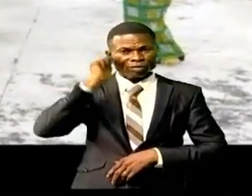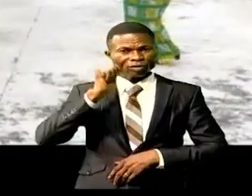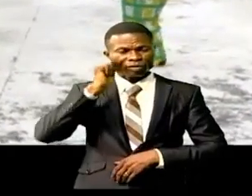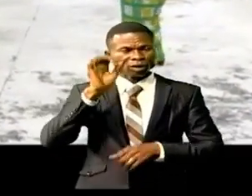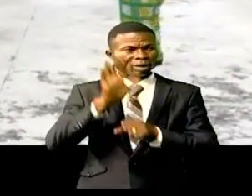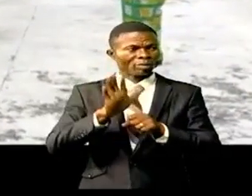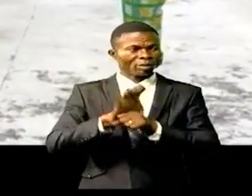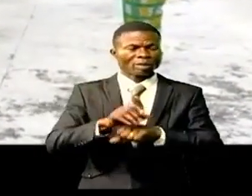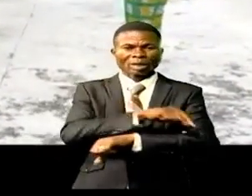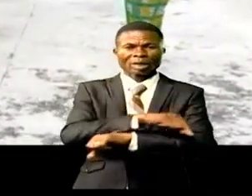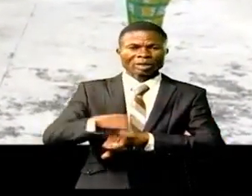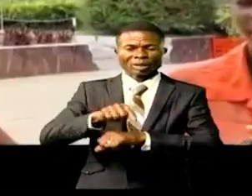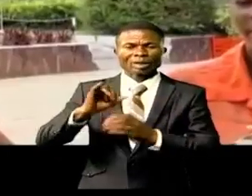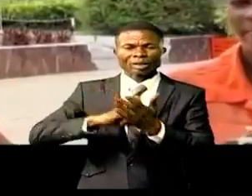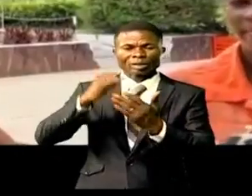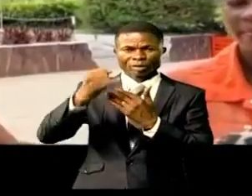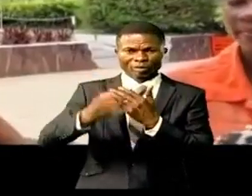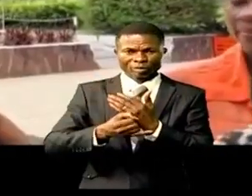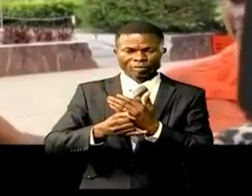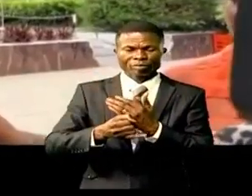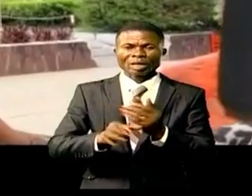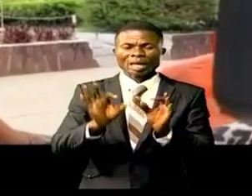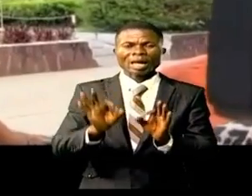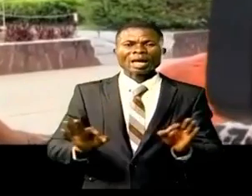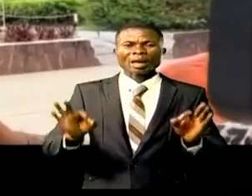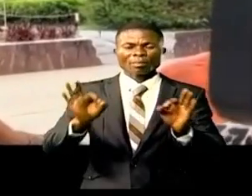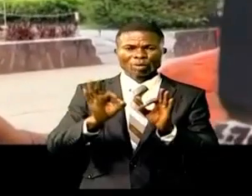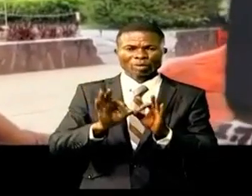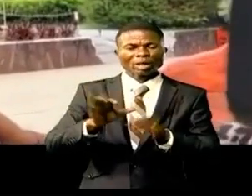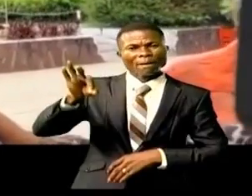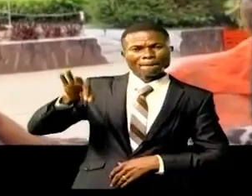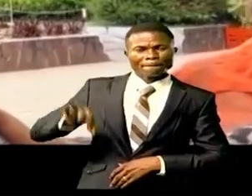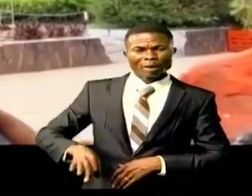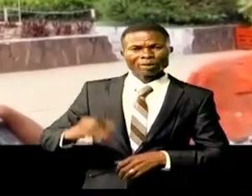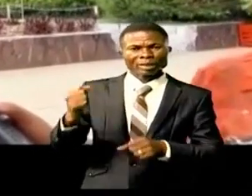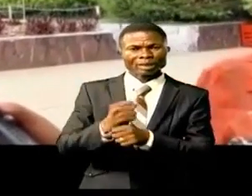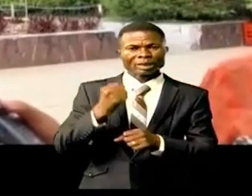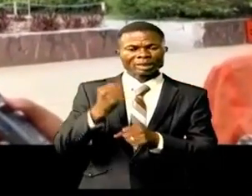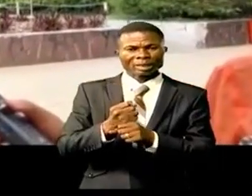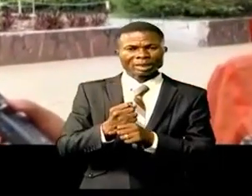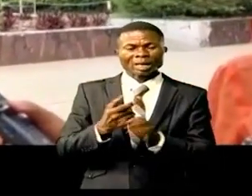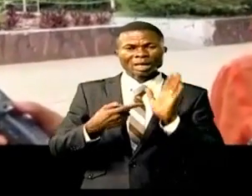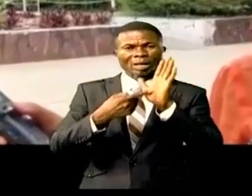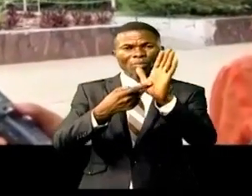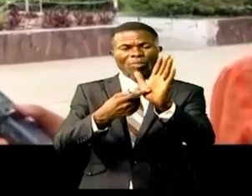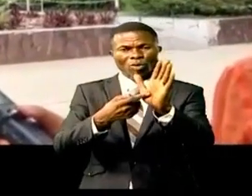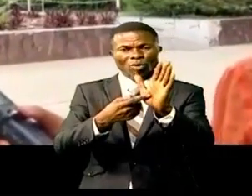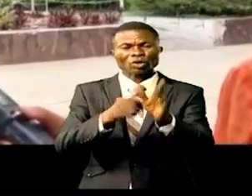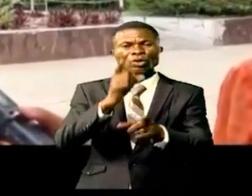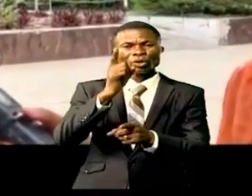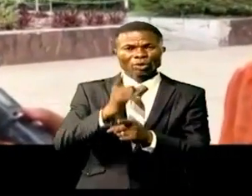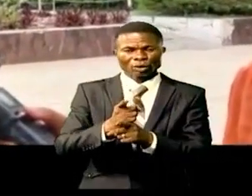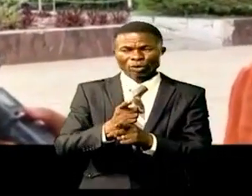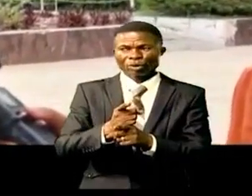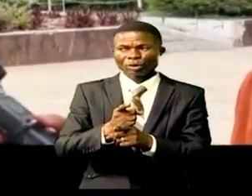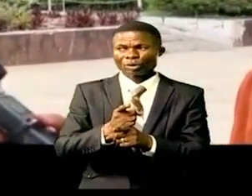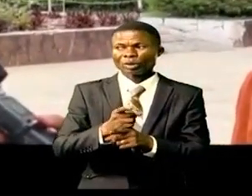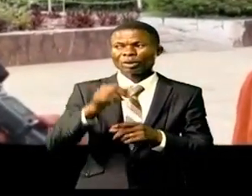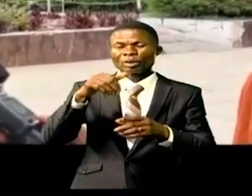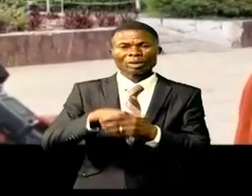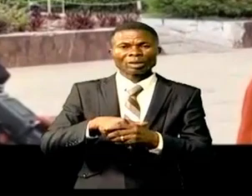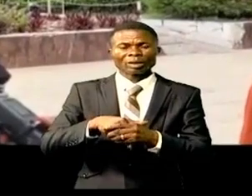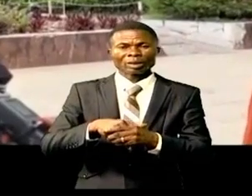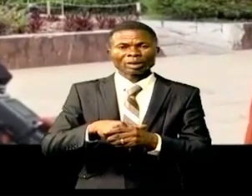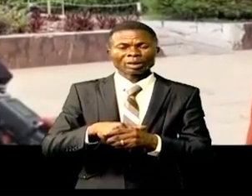différentes interventions du projet. Le bien fondé de l'exercice, c'était de montrer justement que dans mon